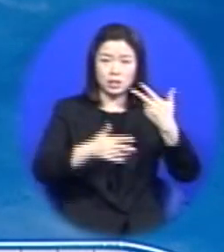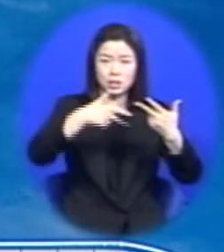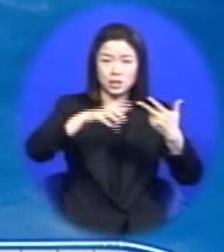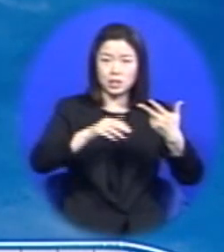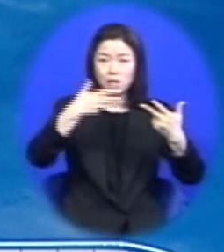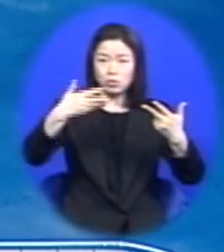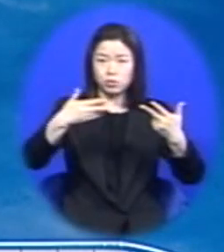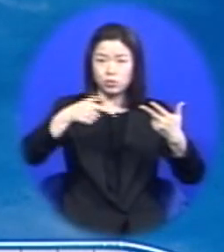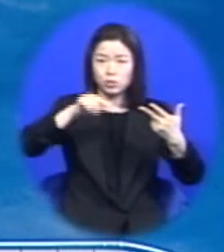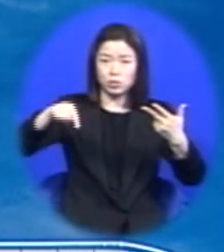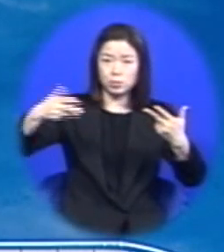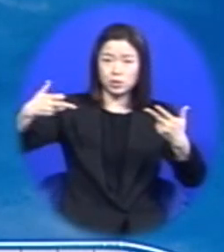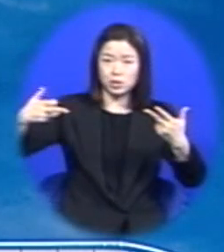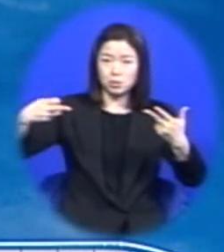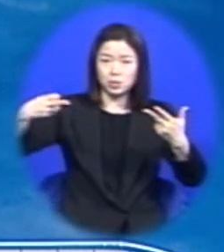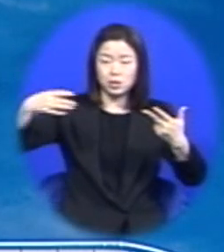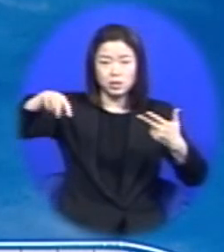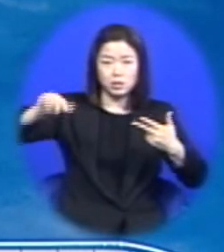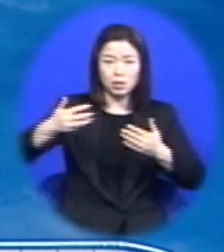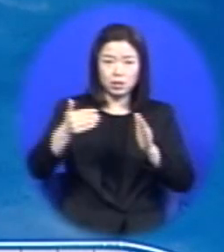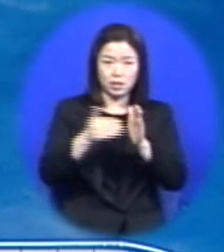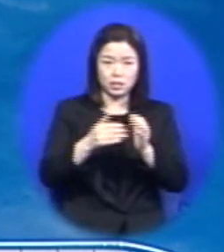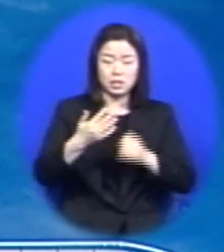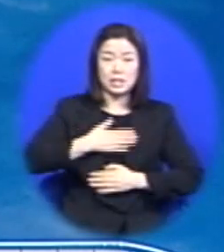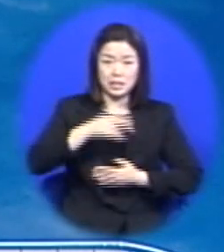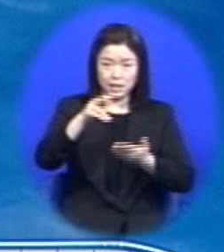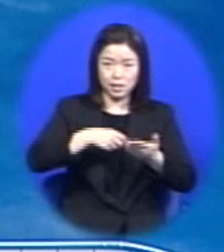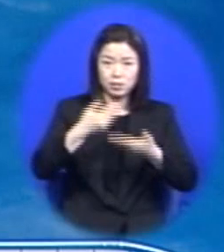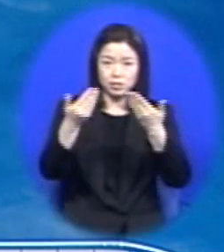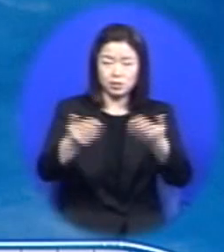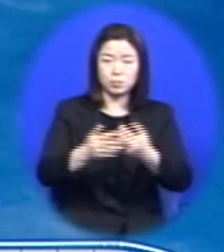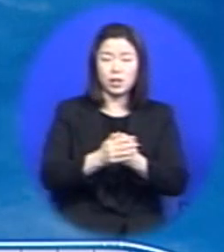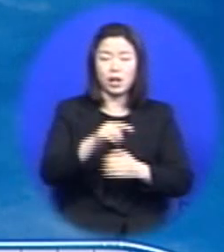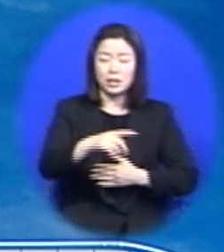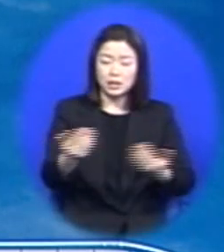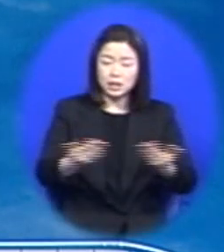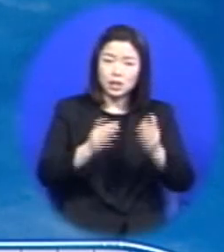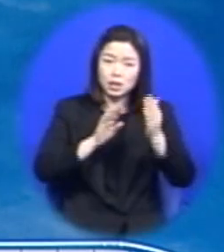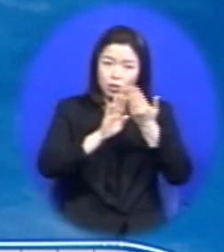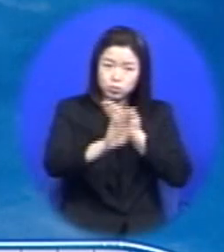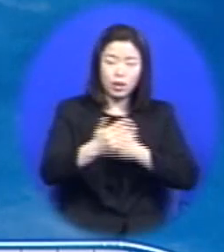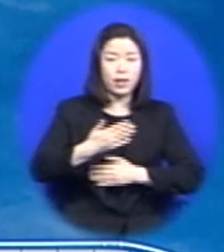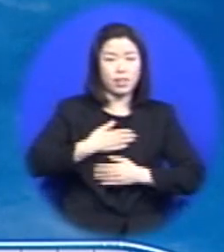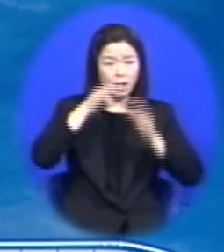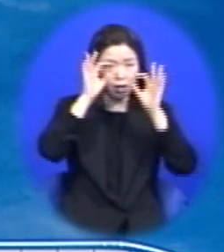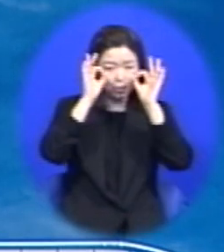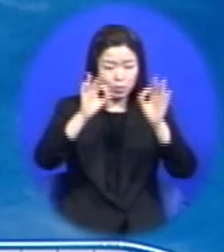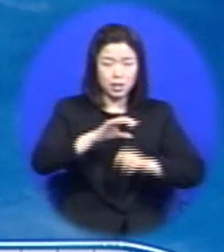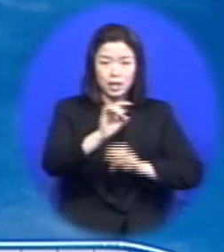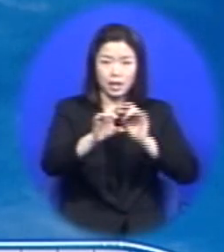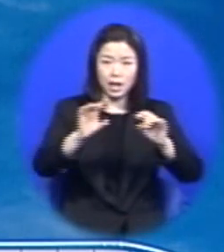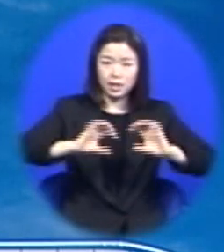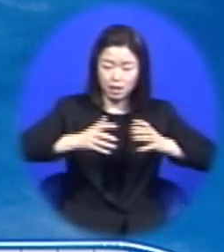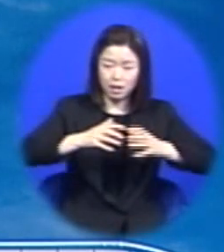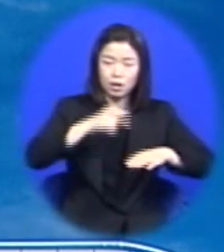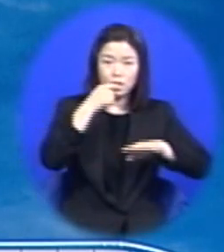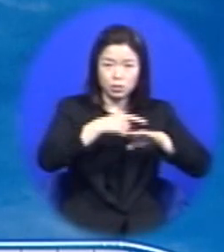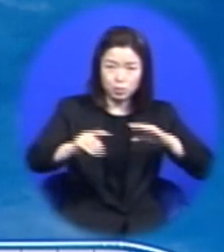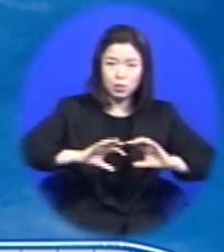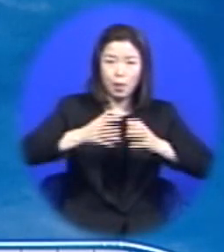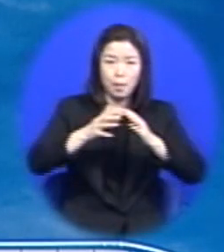9절부터 12절까지입니다. 제가 한번 읽어드릴게요. 이 일 후에 내가 보니 각 나라와 족속과